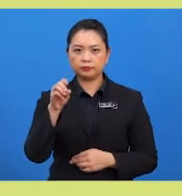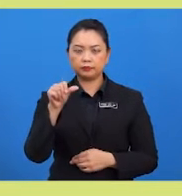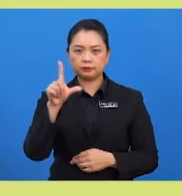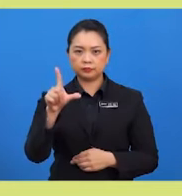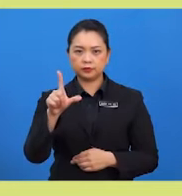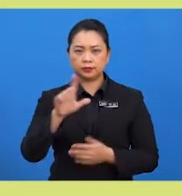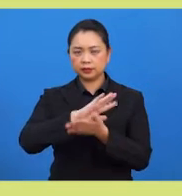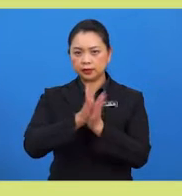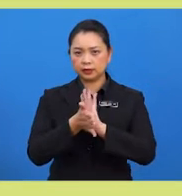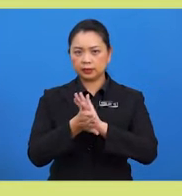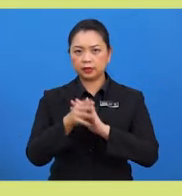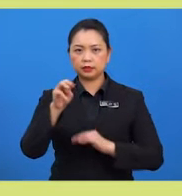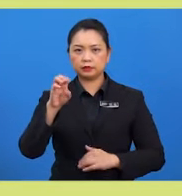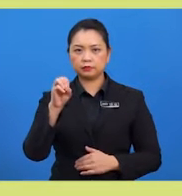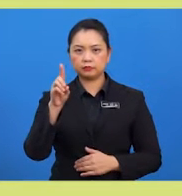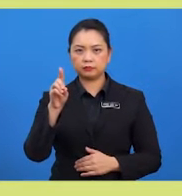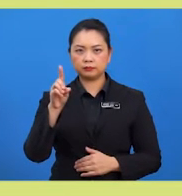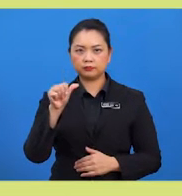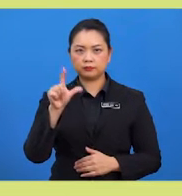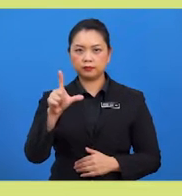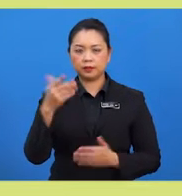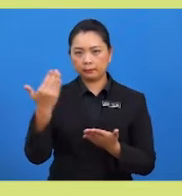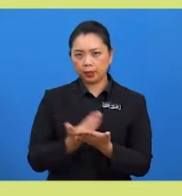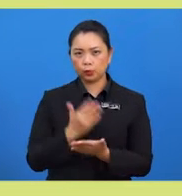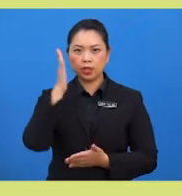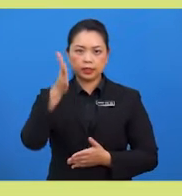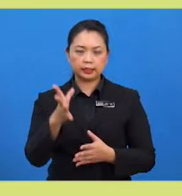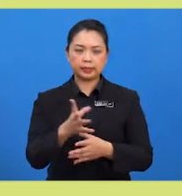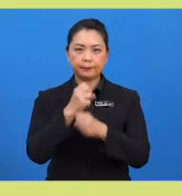Jadi modal yang baru akan diperoleh juga kerana